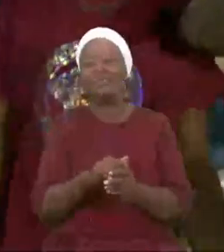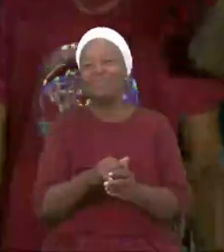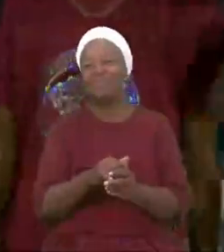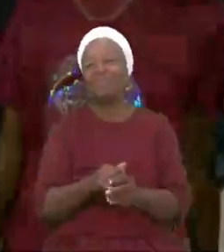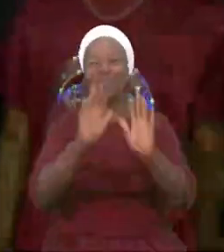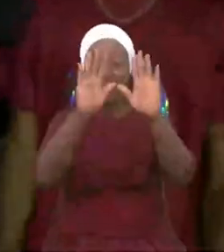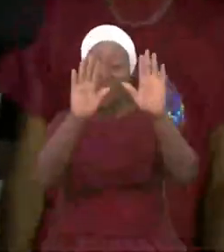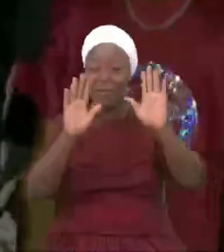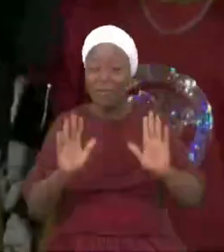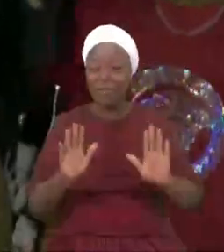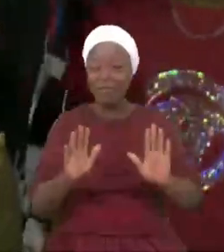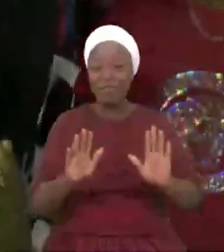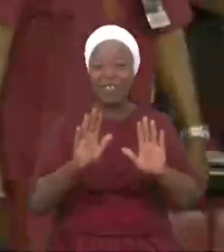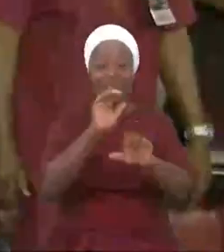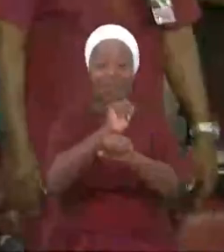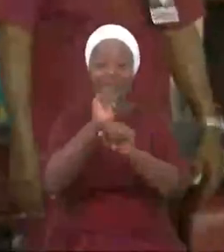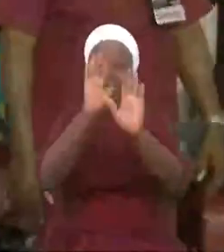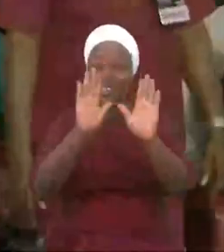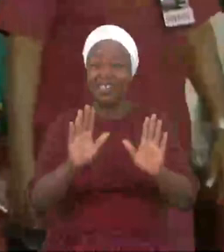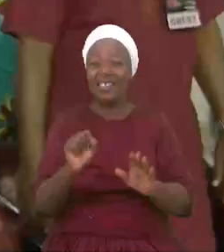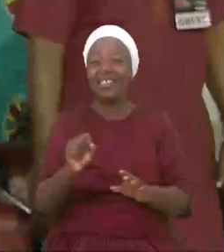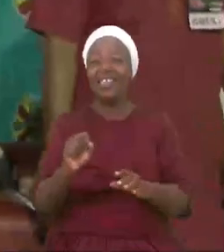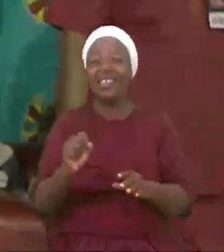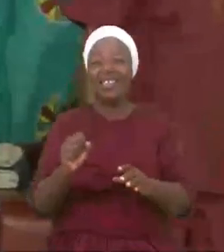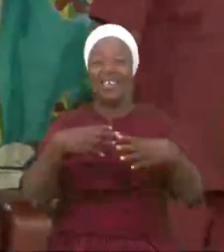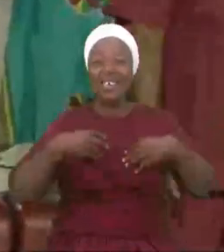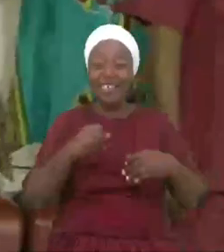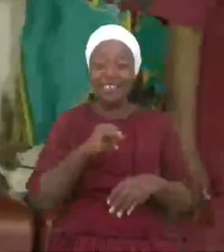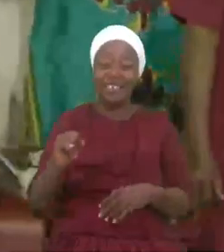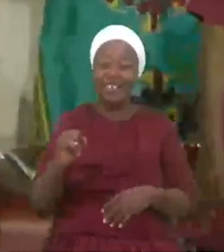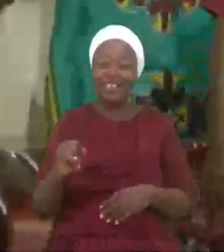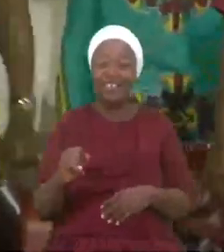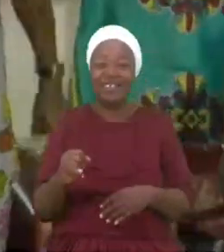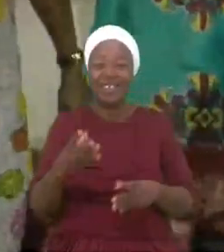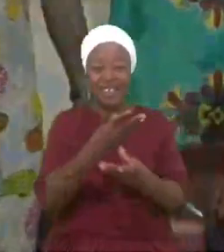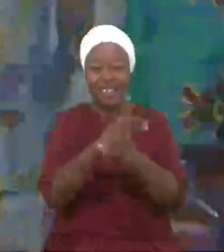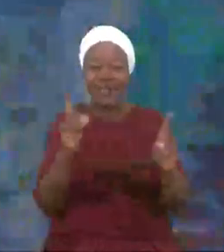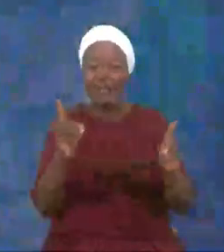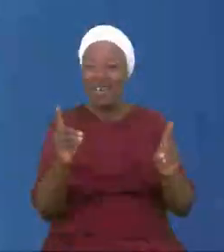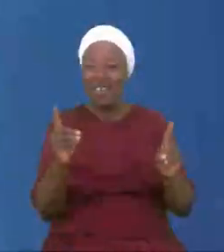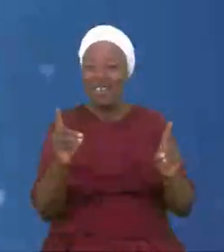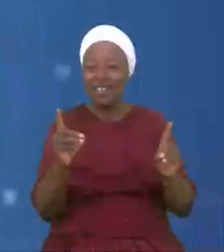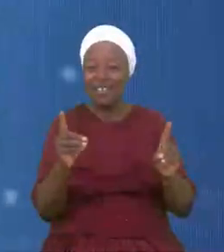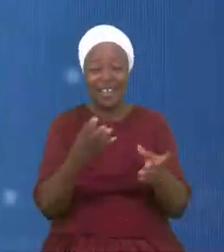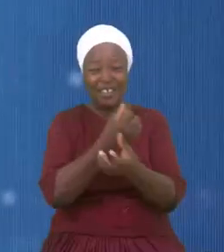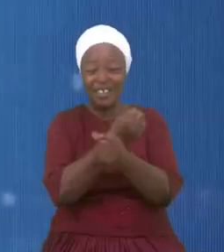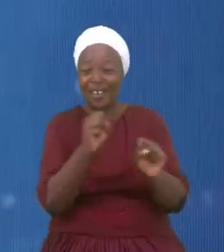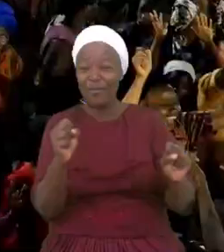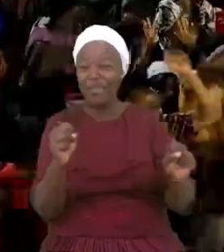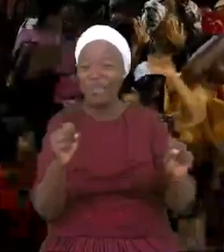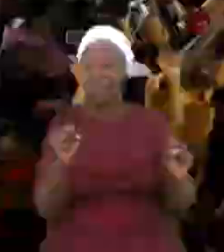espérez cela descendra là-bas sur vous le miracle le prodige